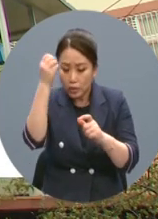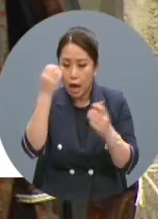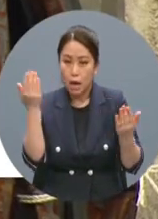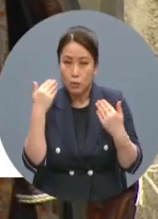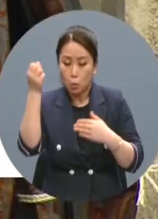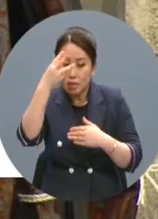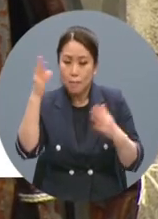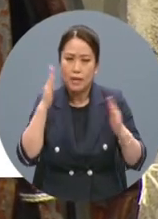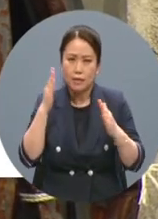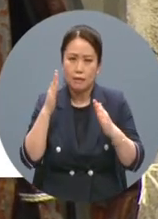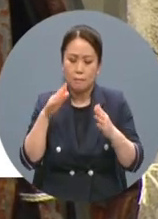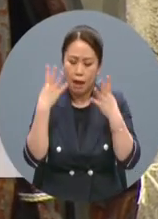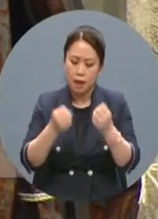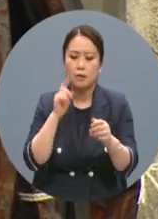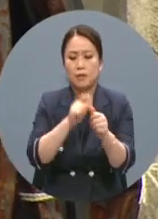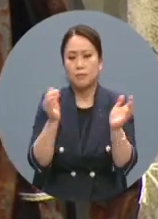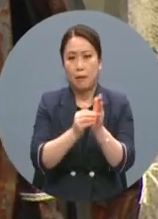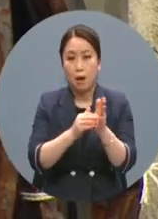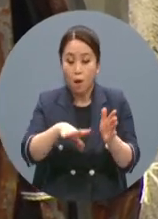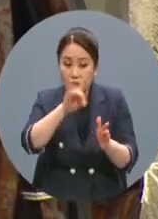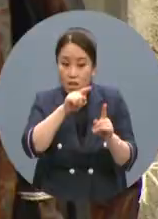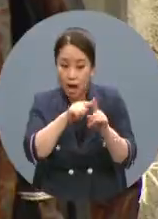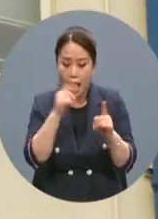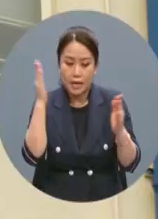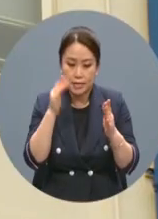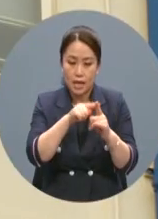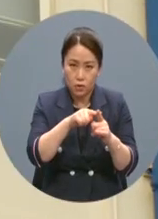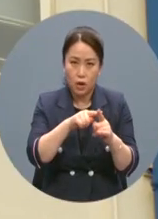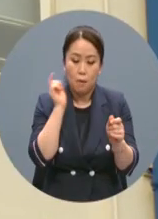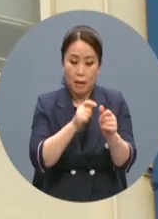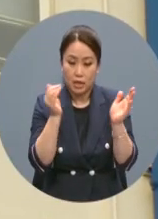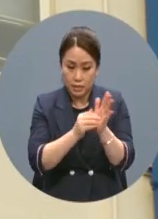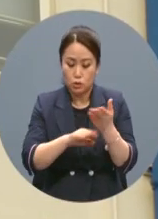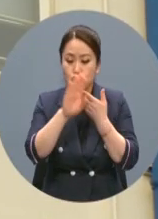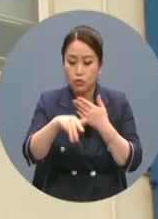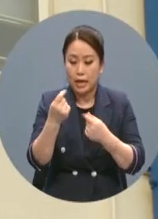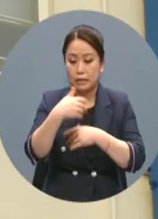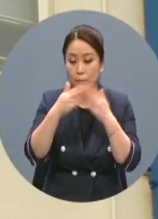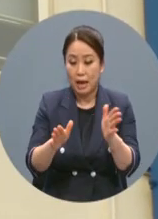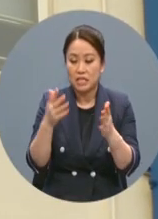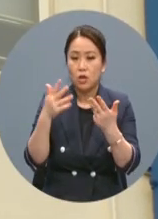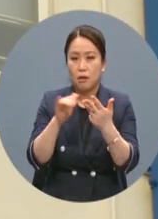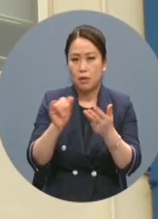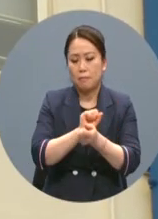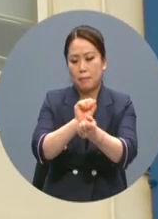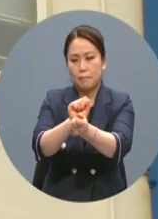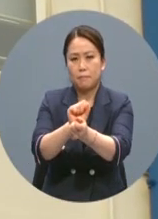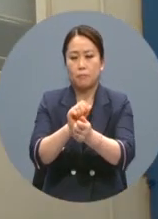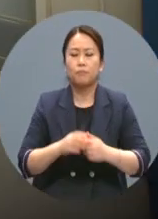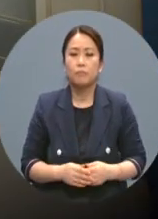무더기 확진 판정을 받았습니다. 먼저 확진 판정을 받은 학생과 같은 반 8명이 잇따라 양성 판정을